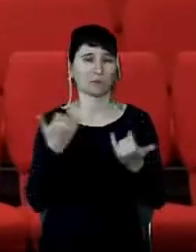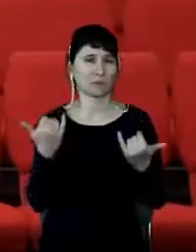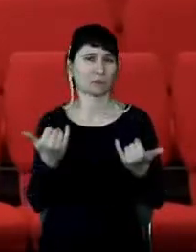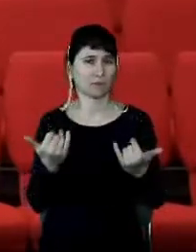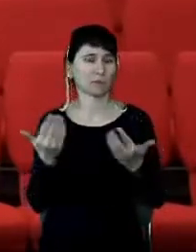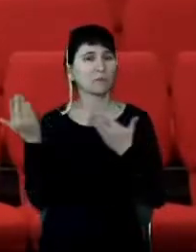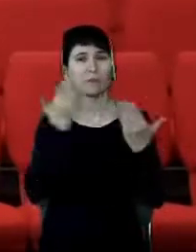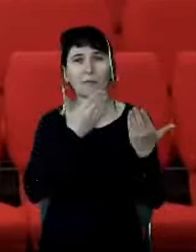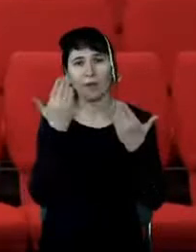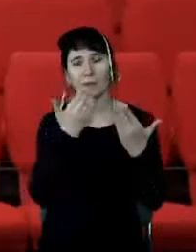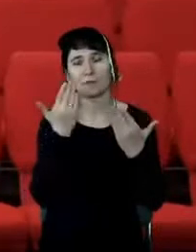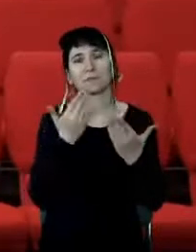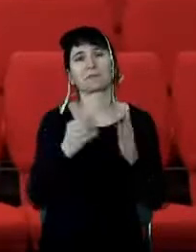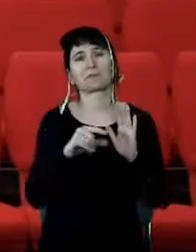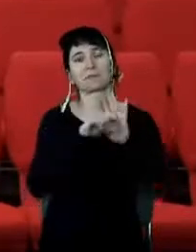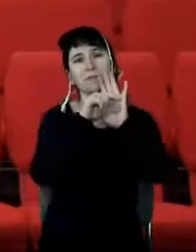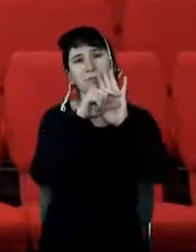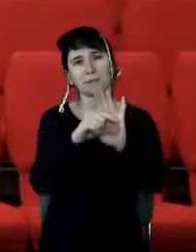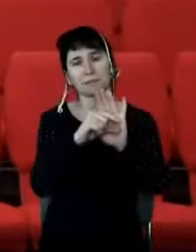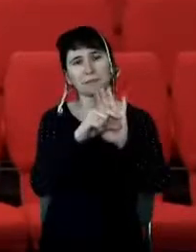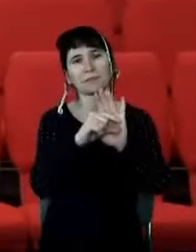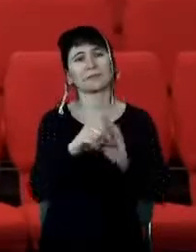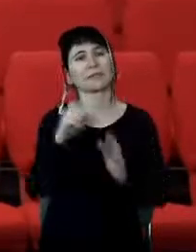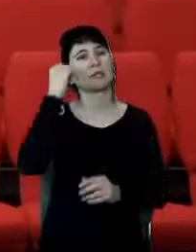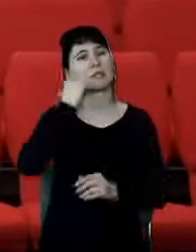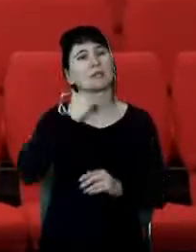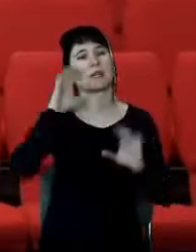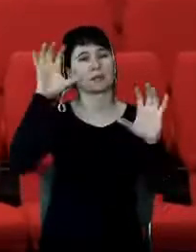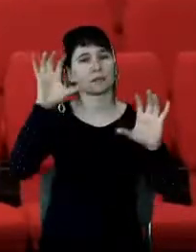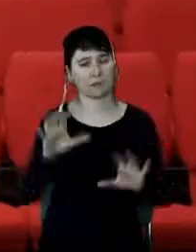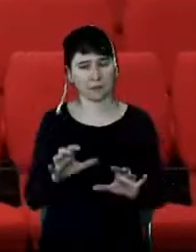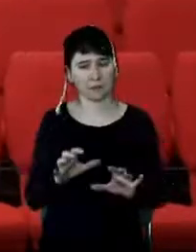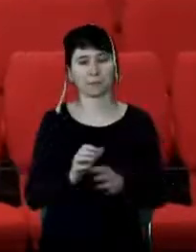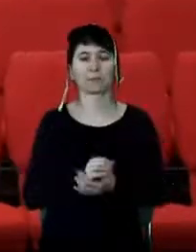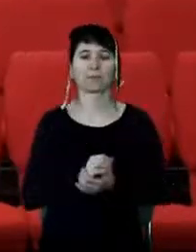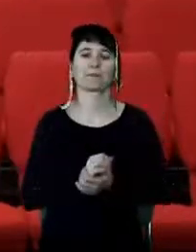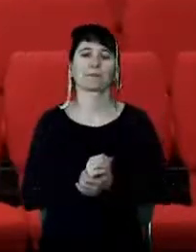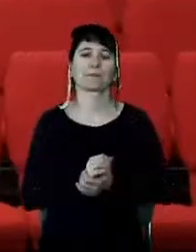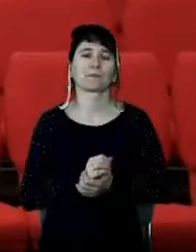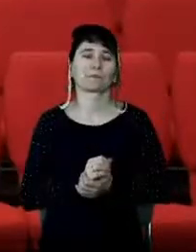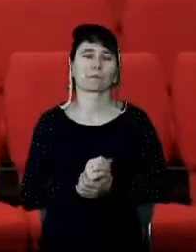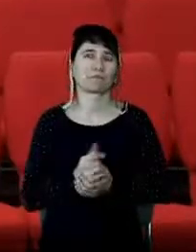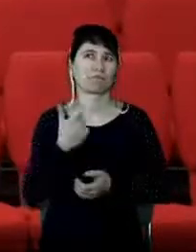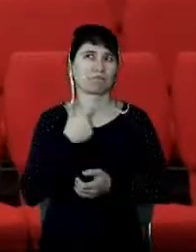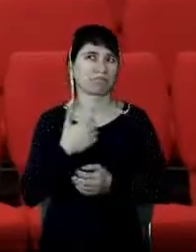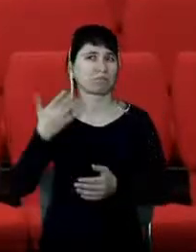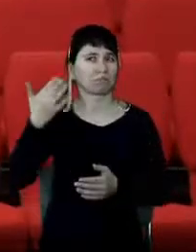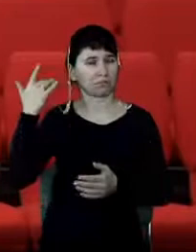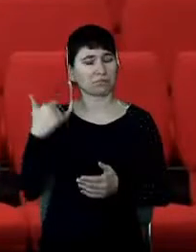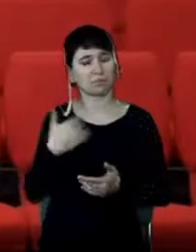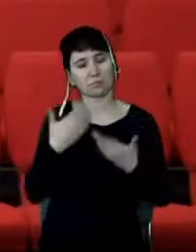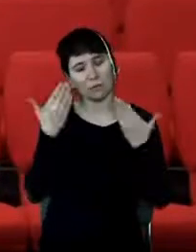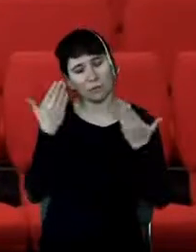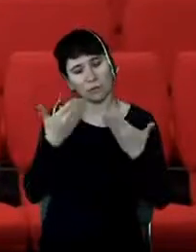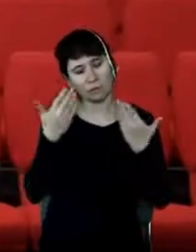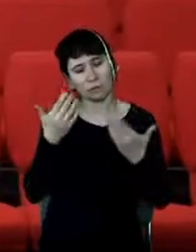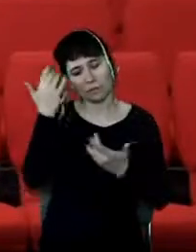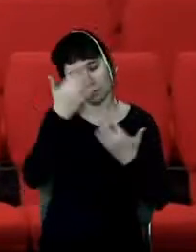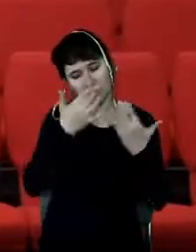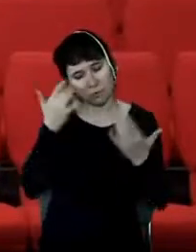читати сьогодні один із текстів Біблії, це Старий Заповіт. Так декілька днів перед цим читав, роздумував